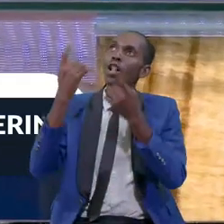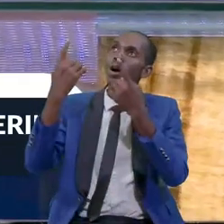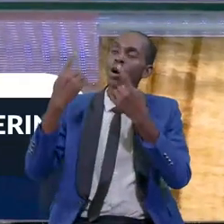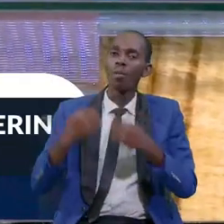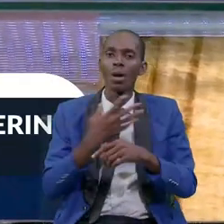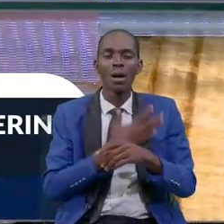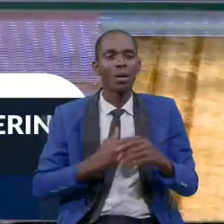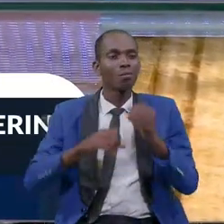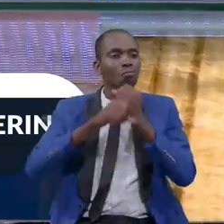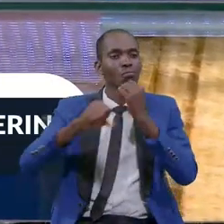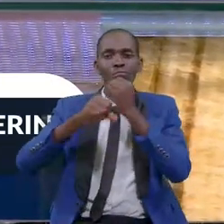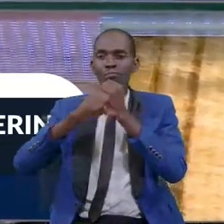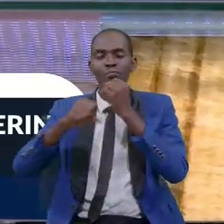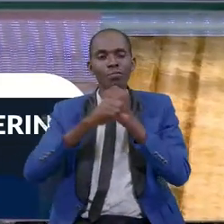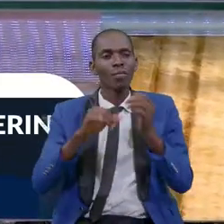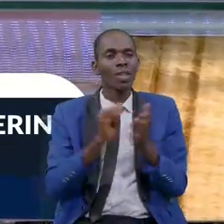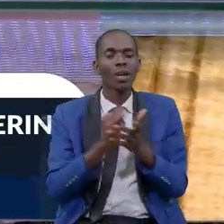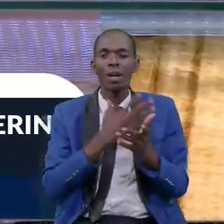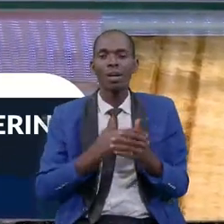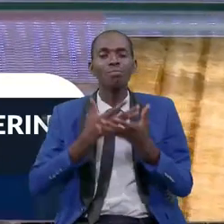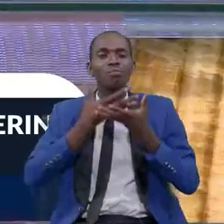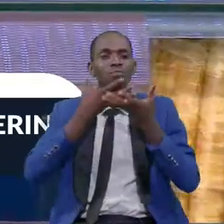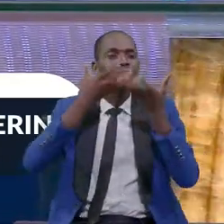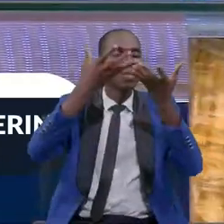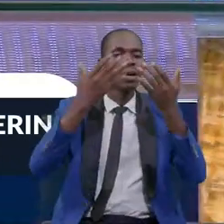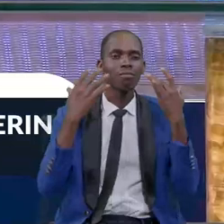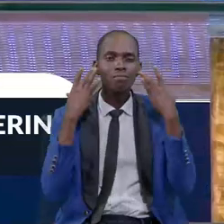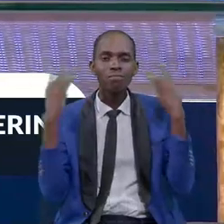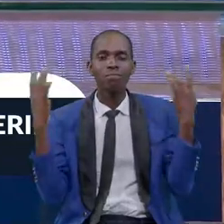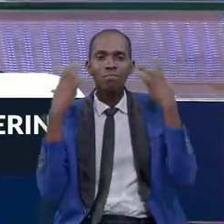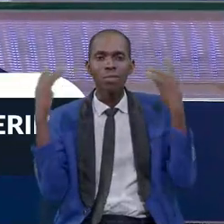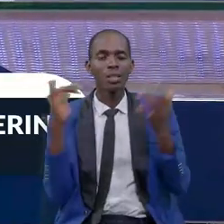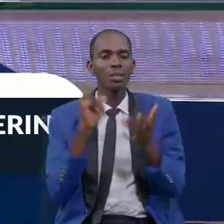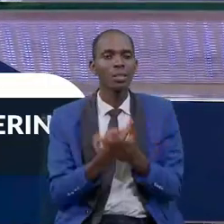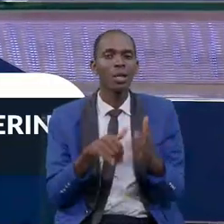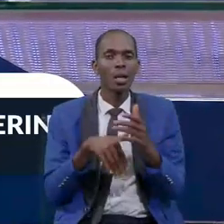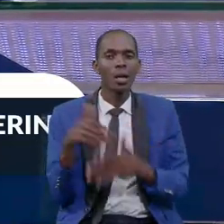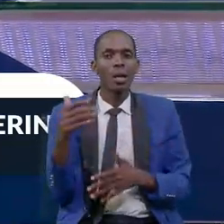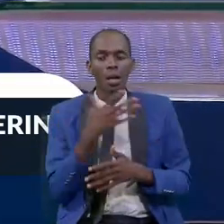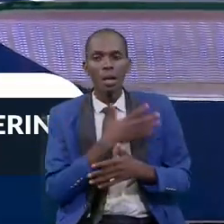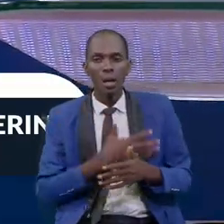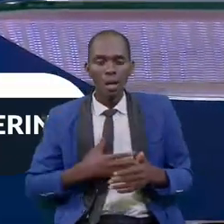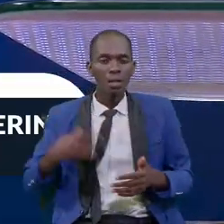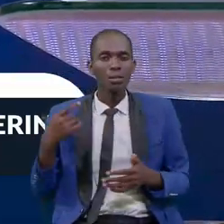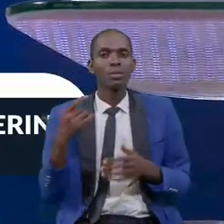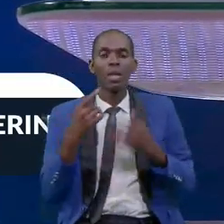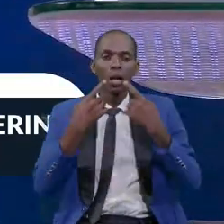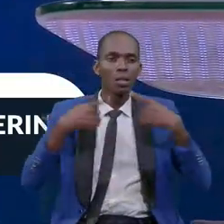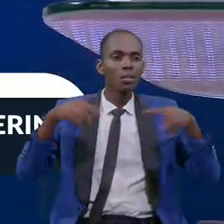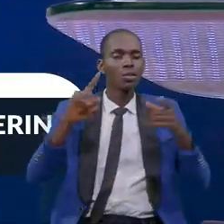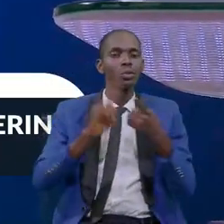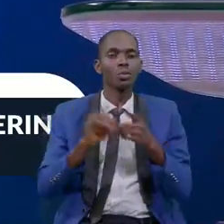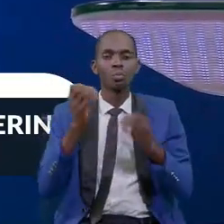Alors, ils annoncent cela, ils proclament cela, ils informent les autres que